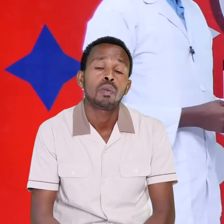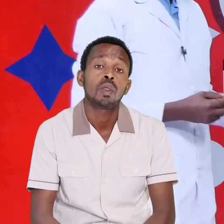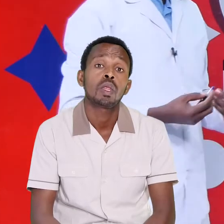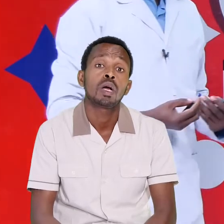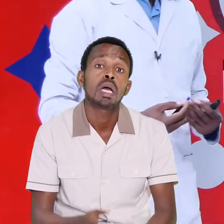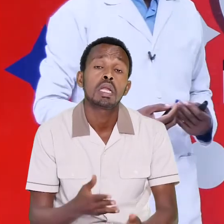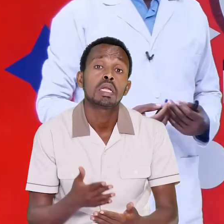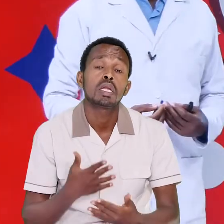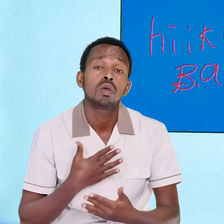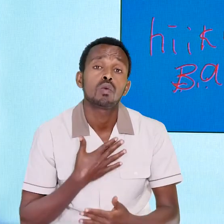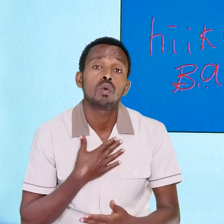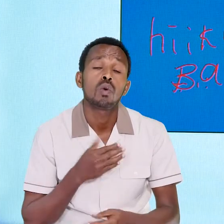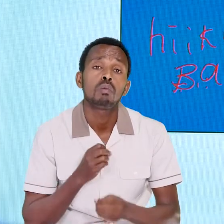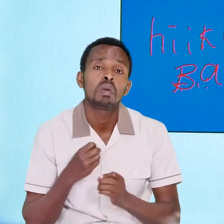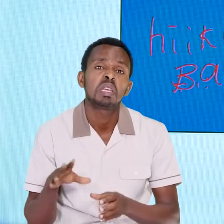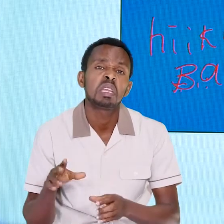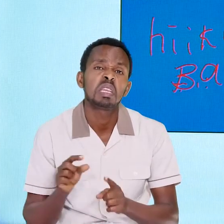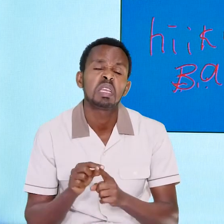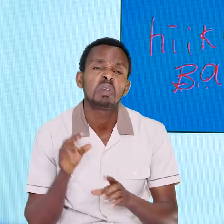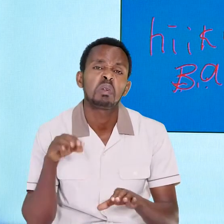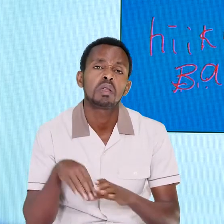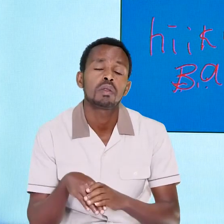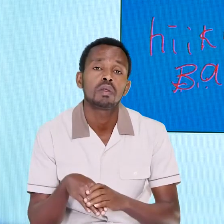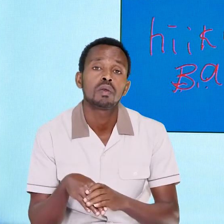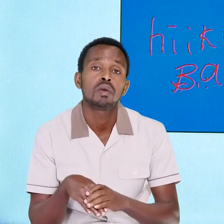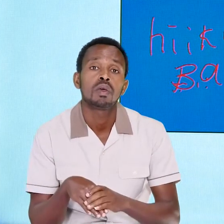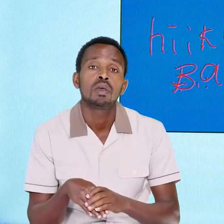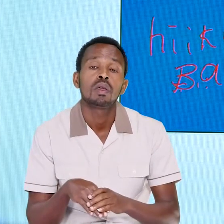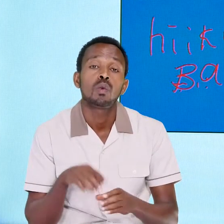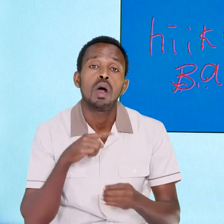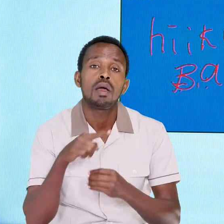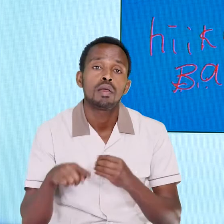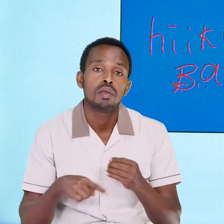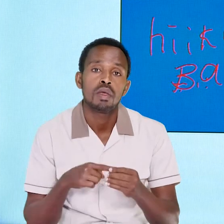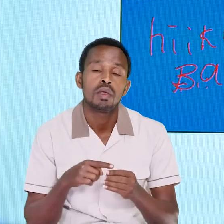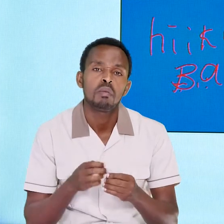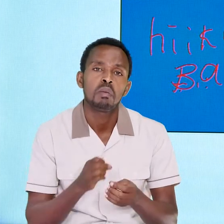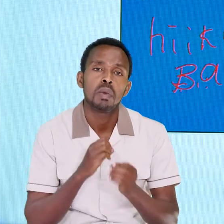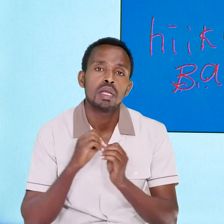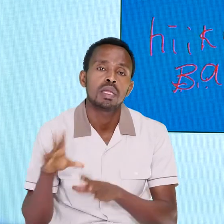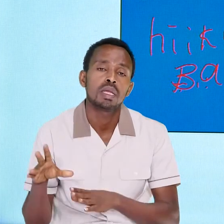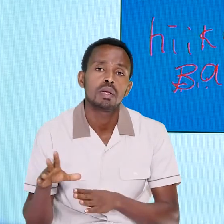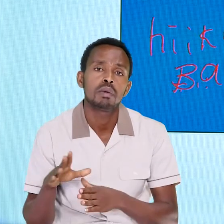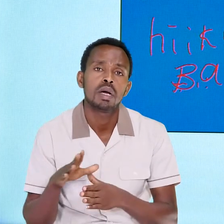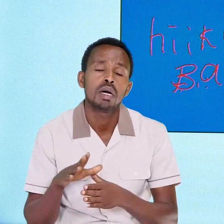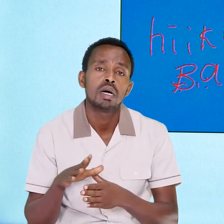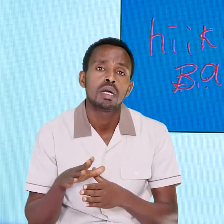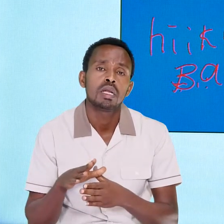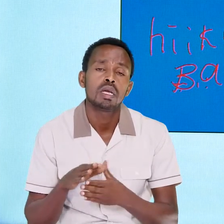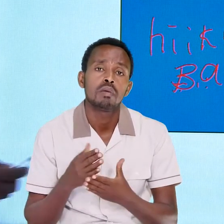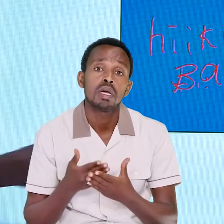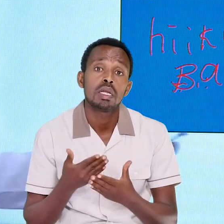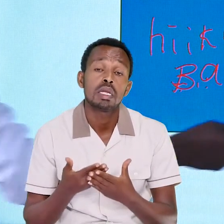Qarshiin koo bade jecha jedhu kana keessatti waa'ee badiisa qarshiitu ilaalamaa